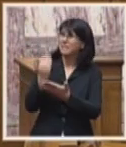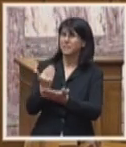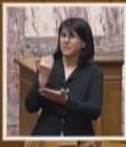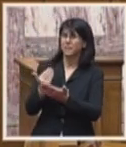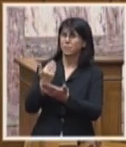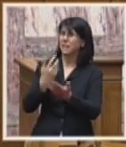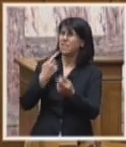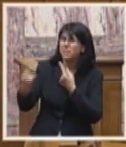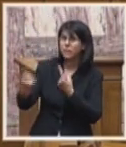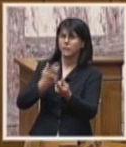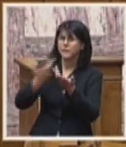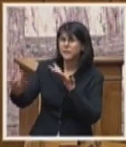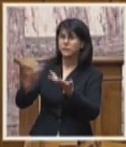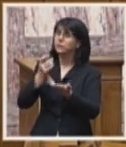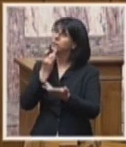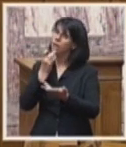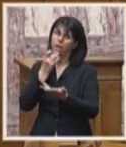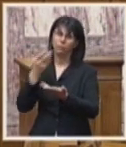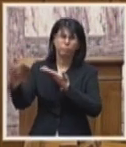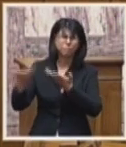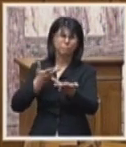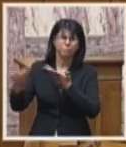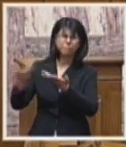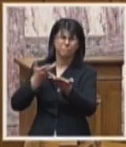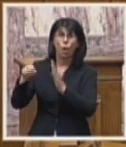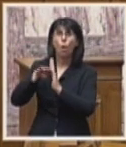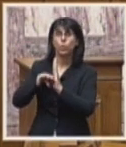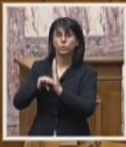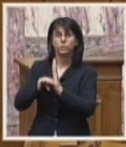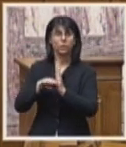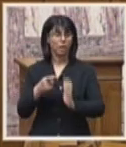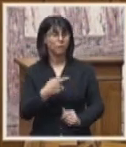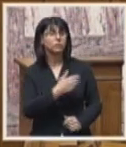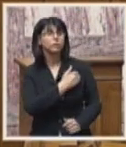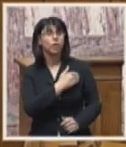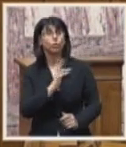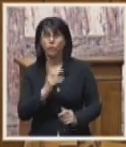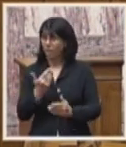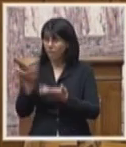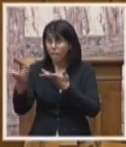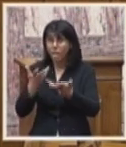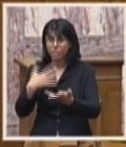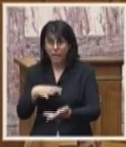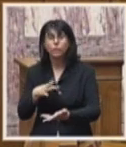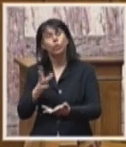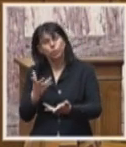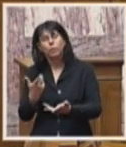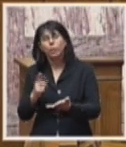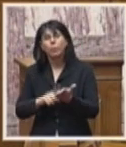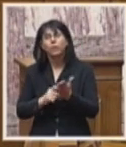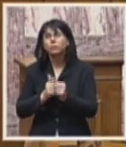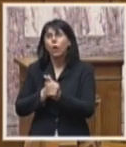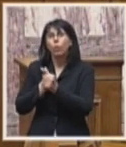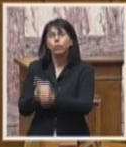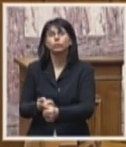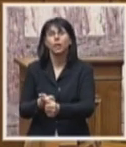διαπραγματευόμαστε κάθε φορά σκληρά για τους καλύτερους δυνατούς όρους, τότε πρέπει να είμαστε συνεπείς. Στη μείωση του ελλείμματος και